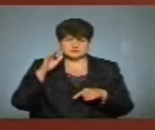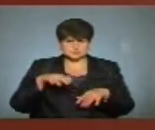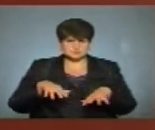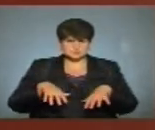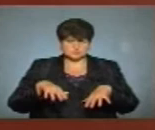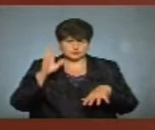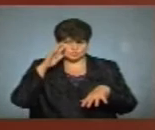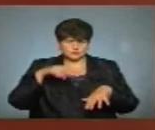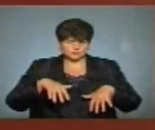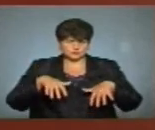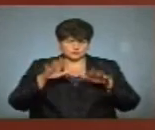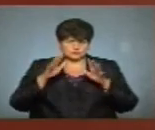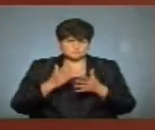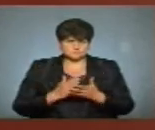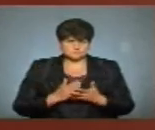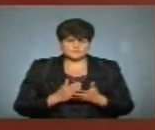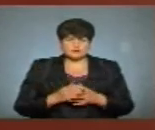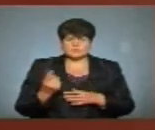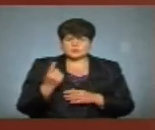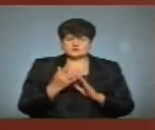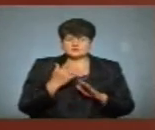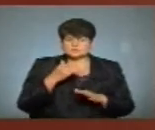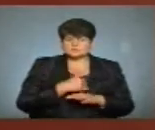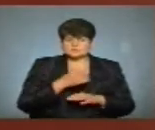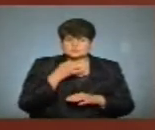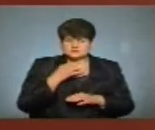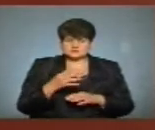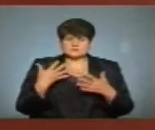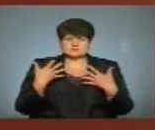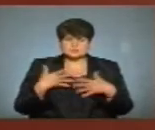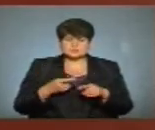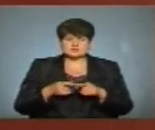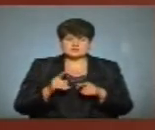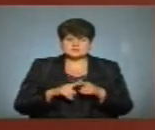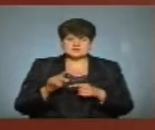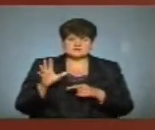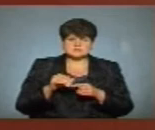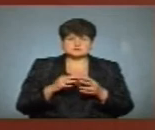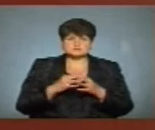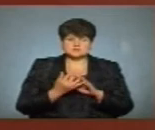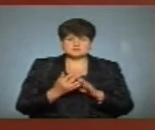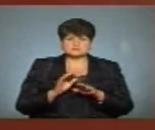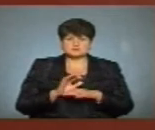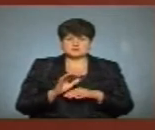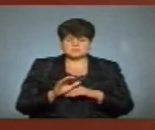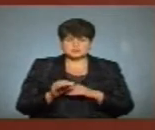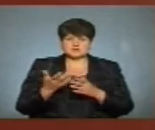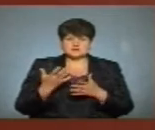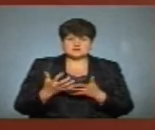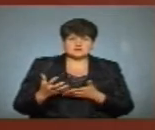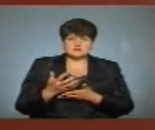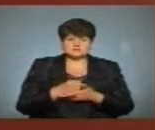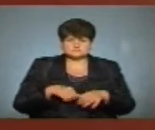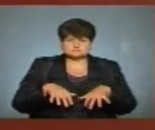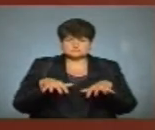маємо? Ну, в першу чергу хотілося б зазначити, що зазнали втрат, перше, це все є аграрії, яких врожай зараз є